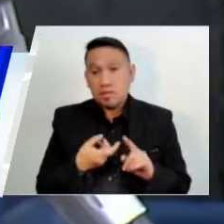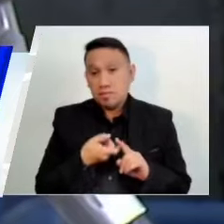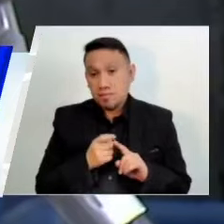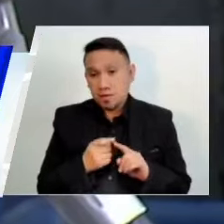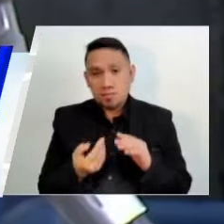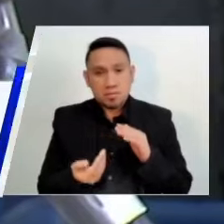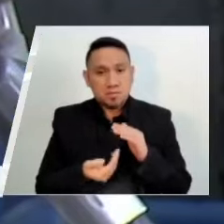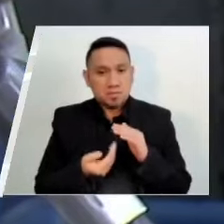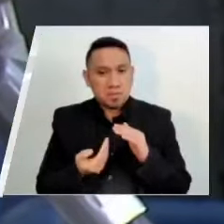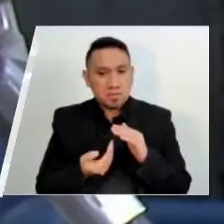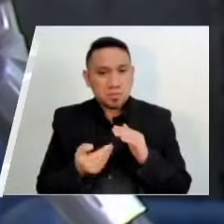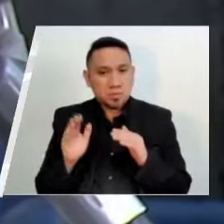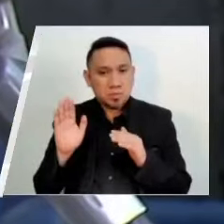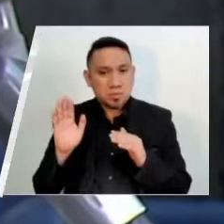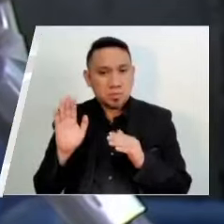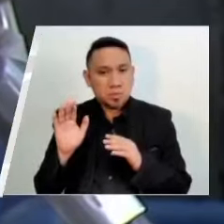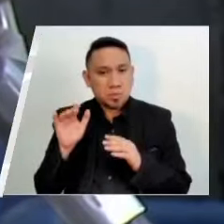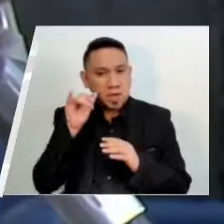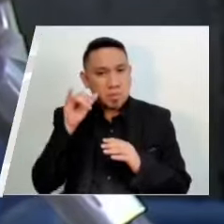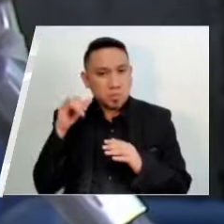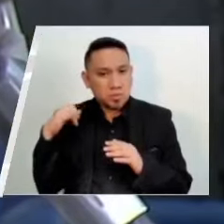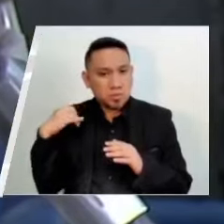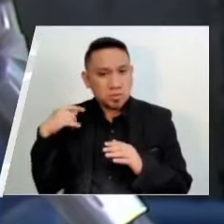Singapore hanggang kahapon.